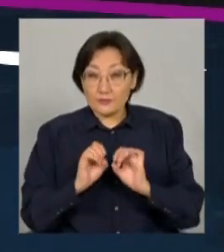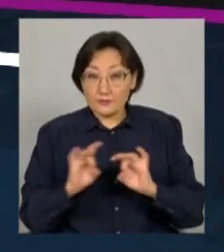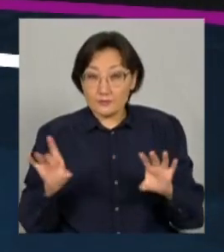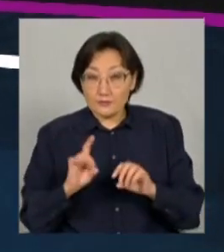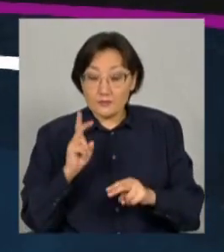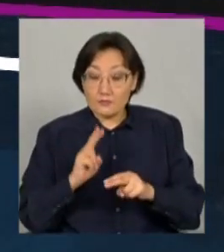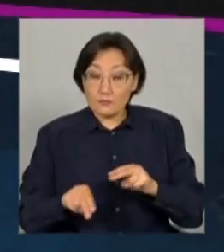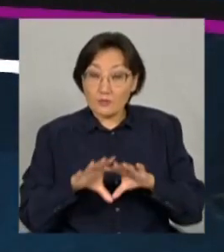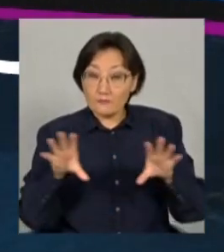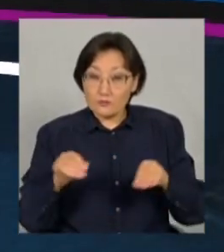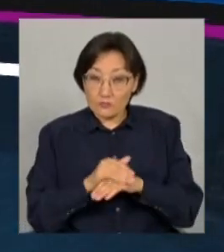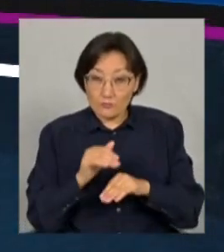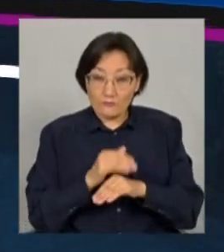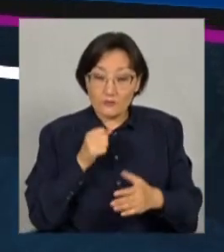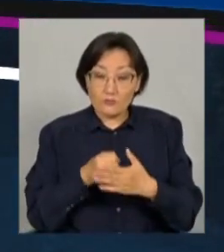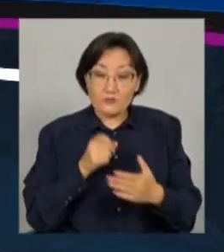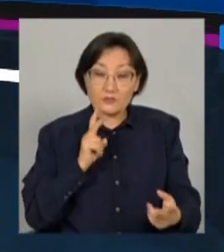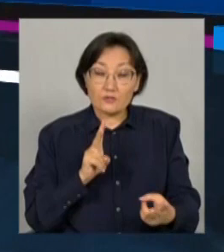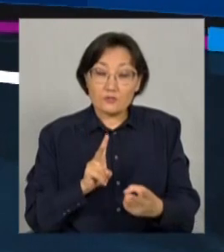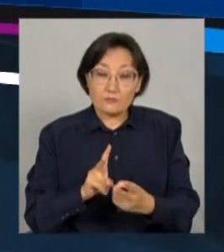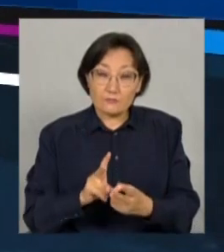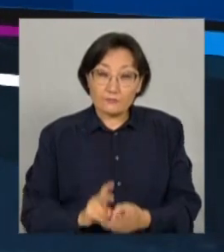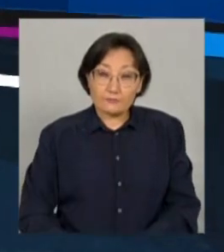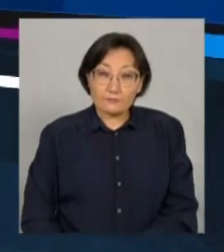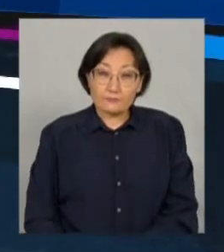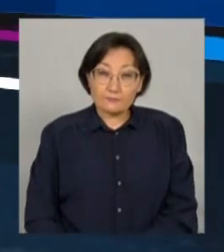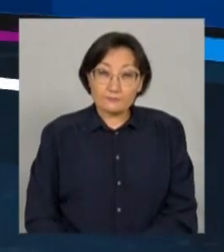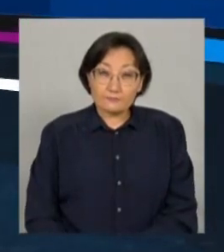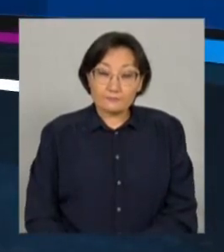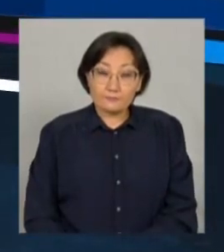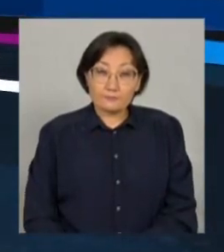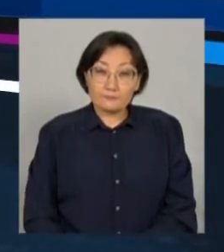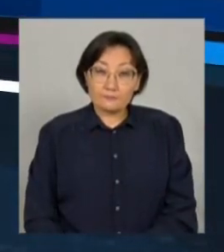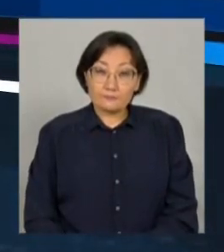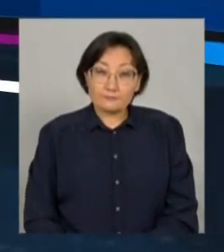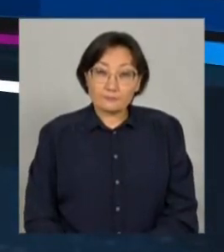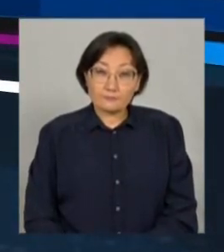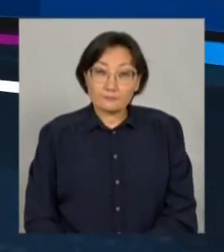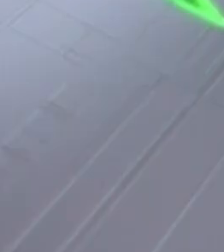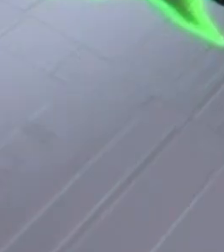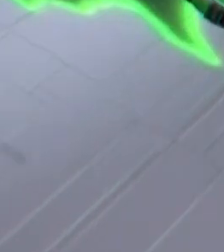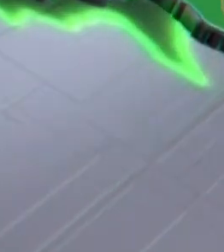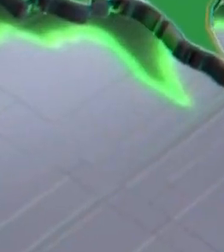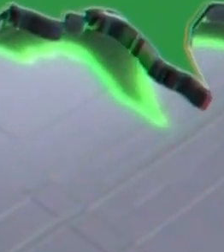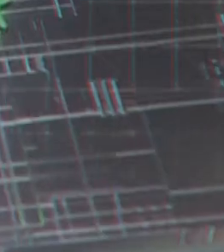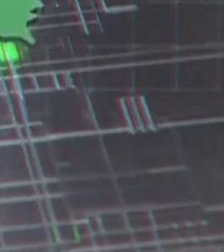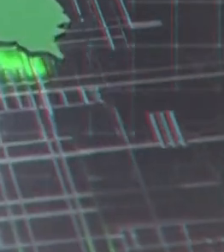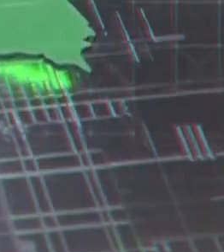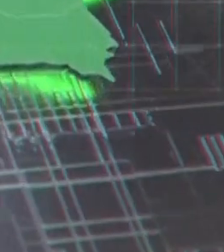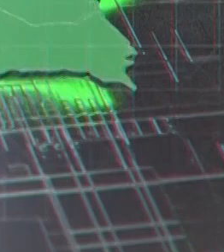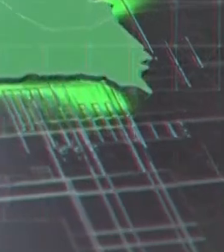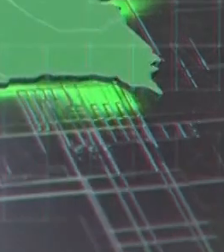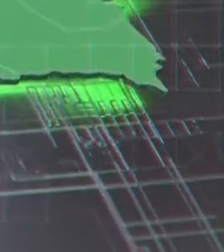Более подробно о событиях дня смотрите в итоговом выпуске новостей в 19:30. Оставайтесь с нами.